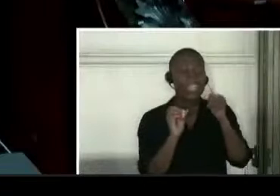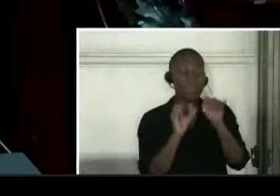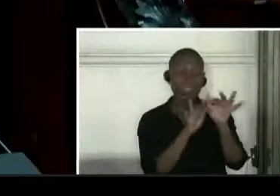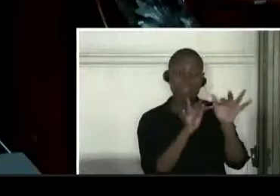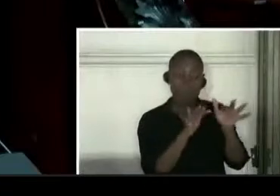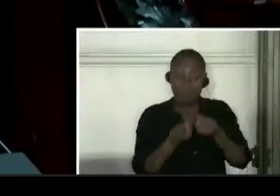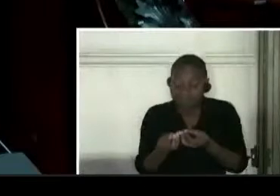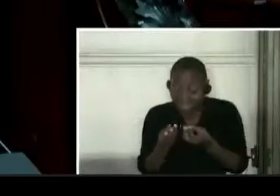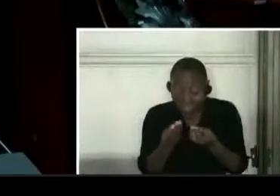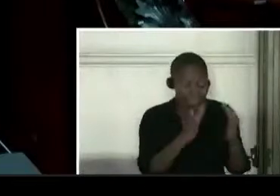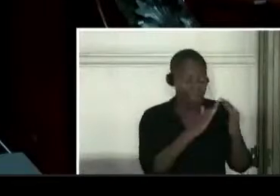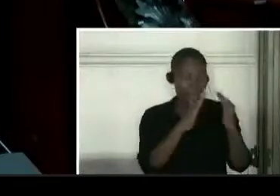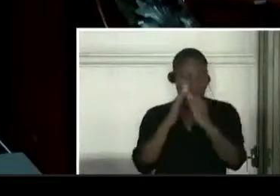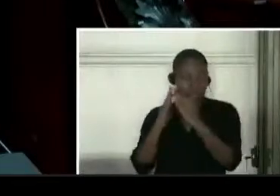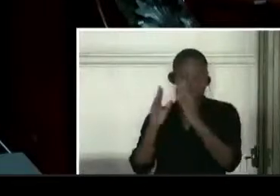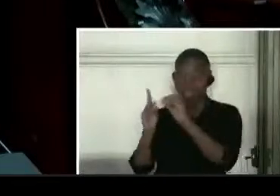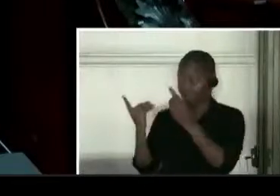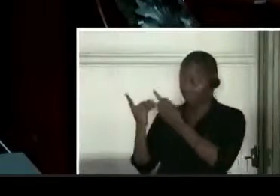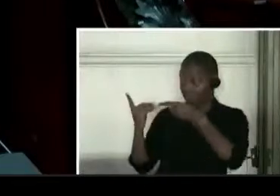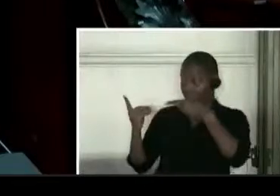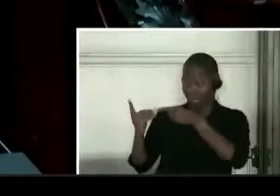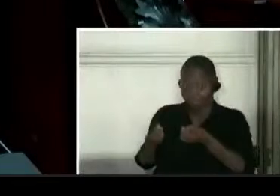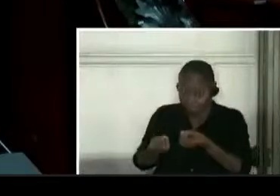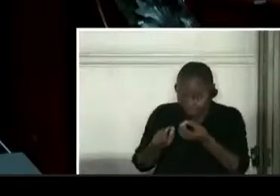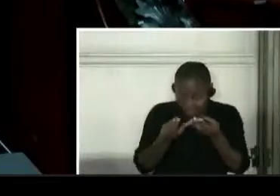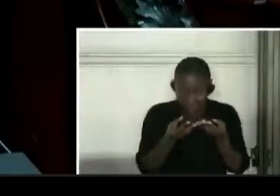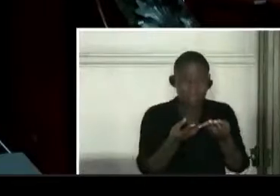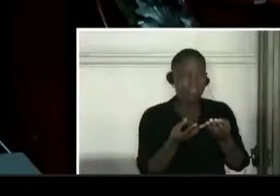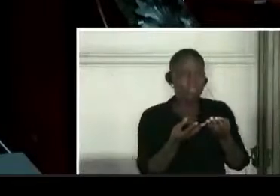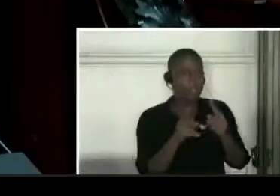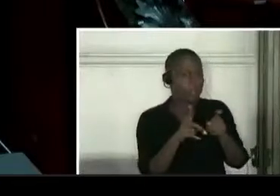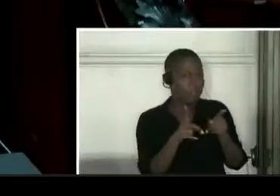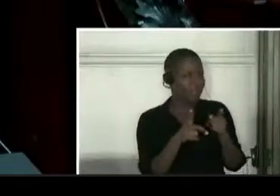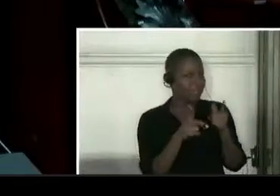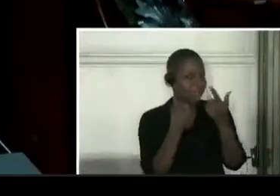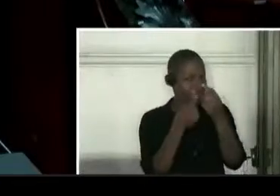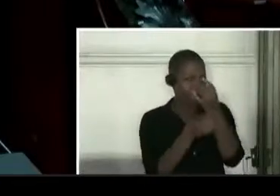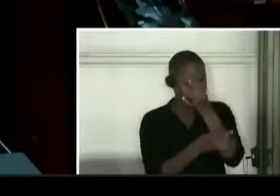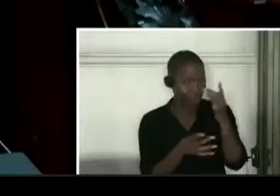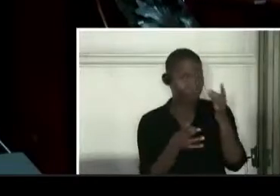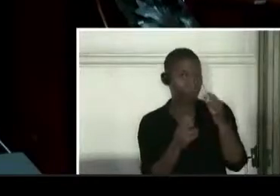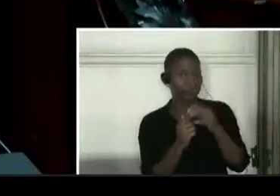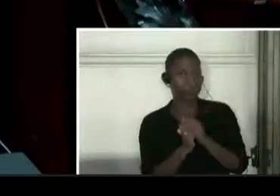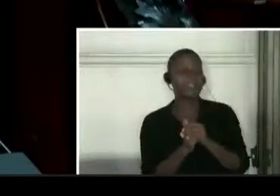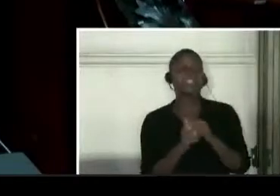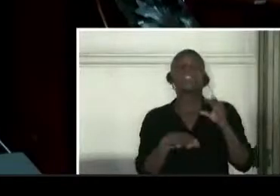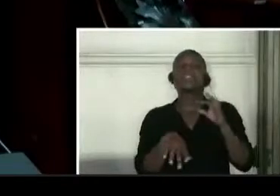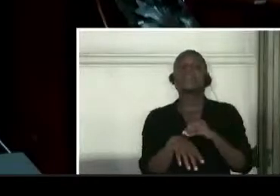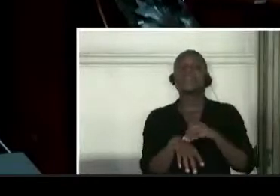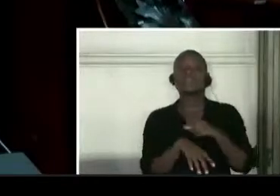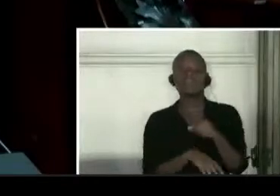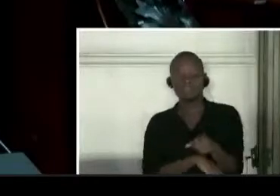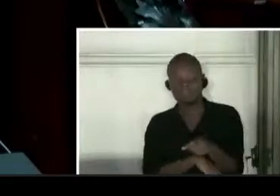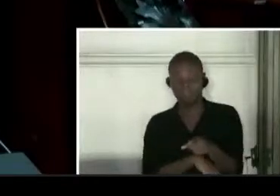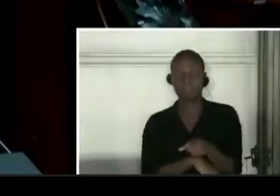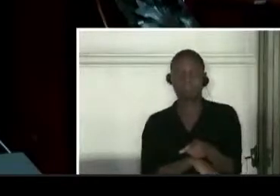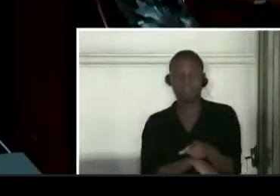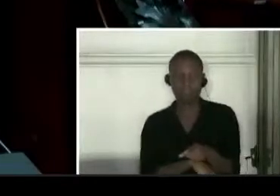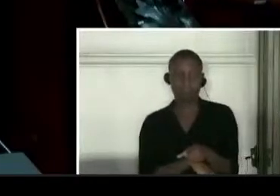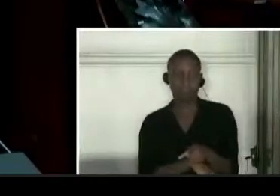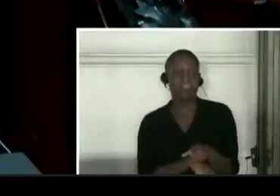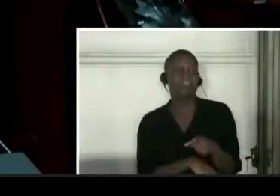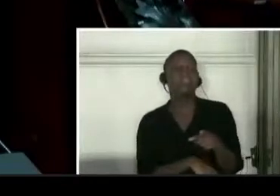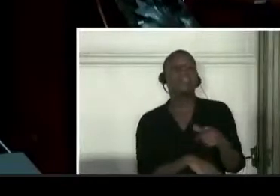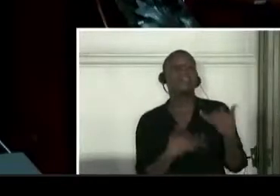siyaye sibone kungena omunye umuntu kule sakhiwo esesihlale umuntu osehlomulile naye